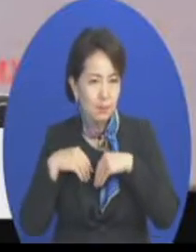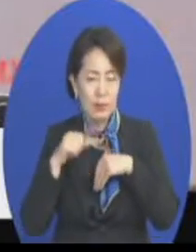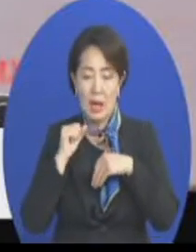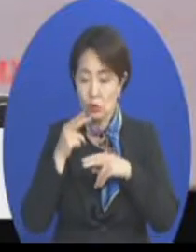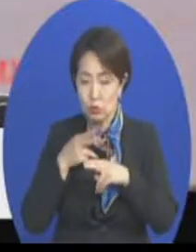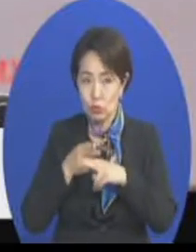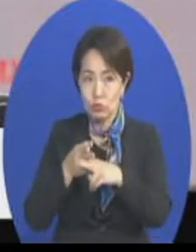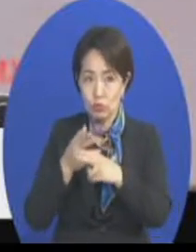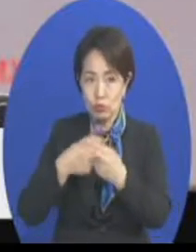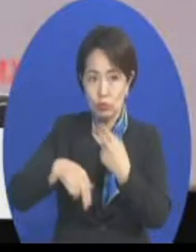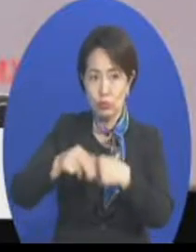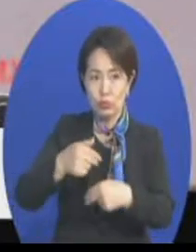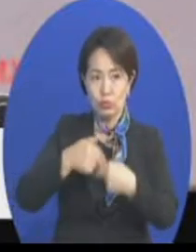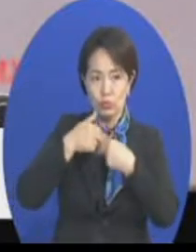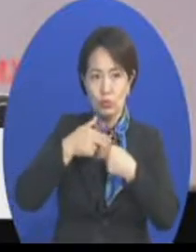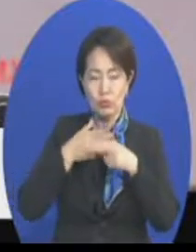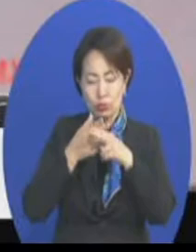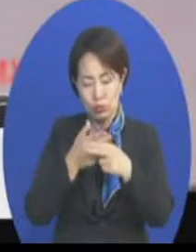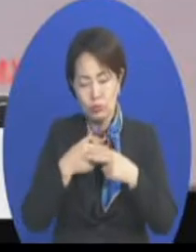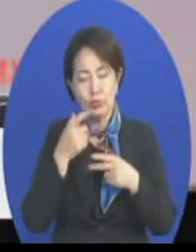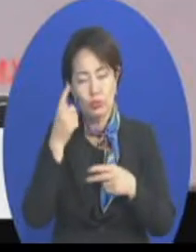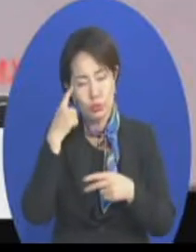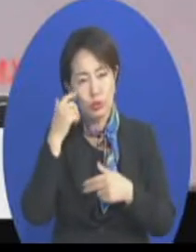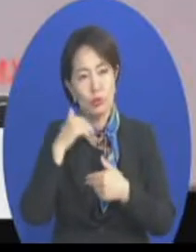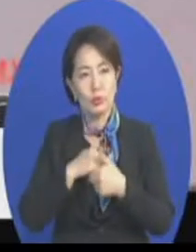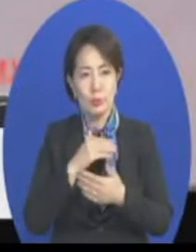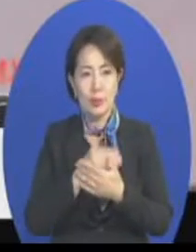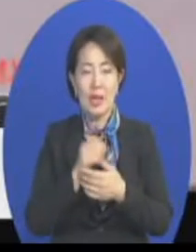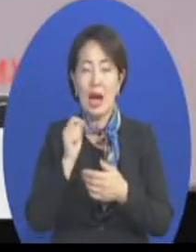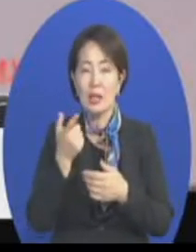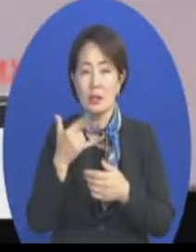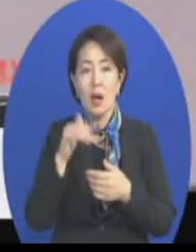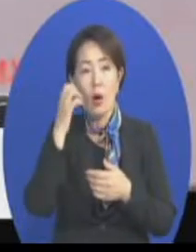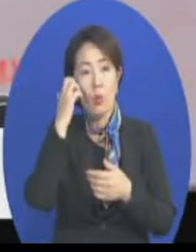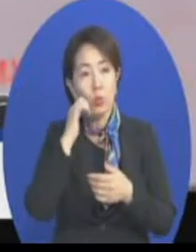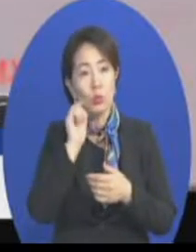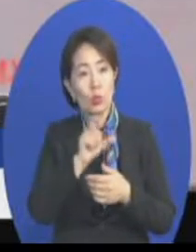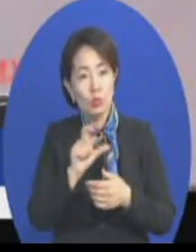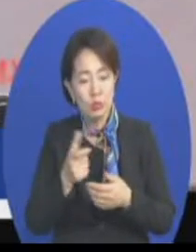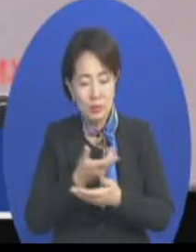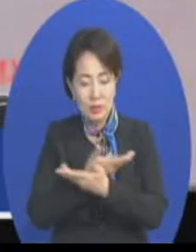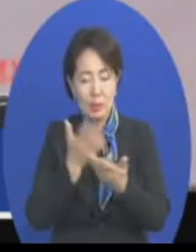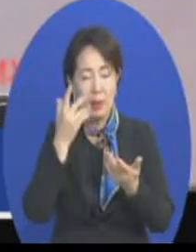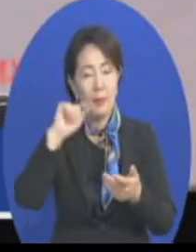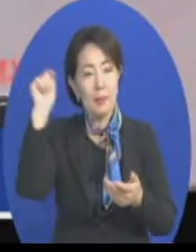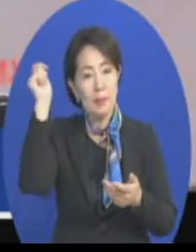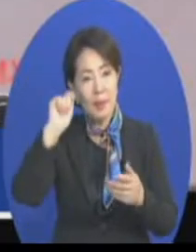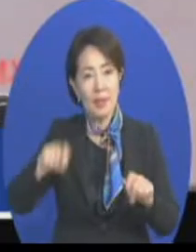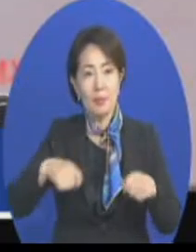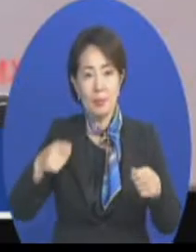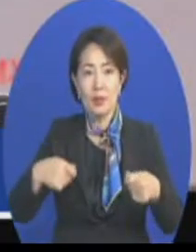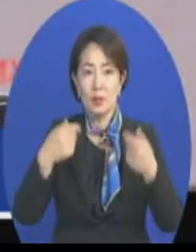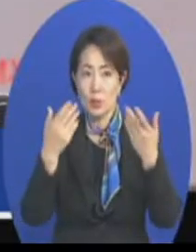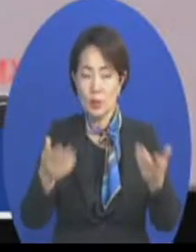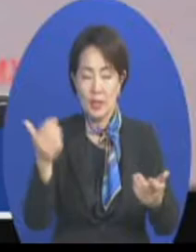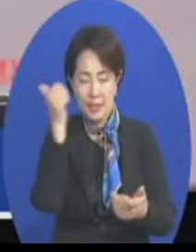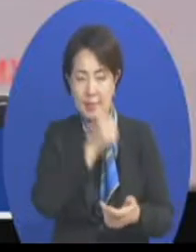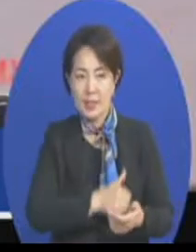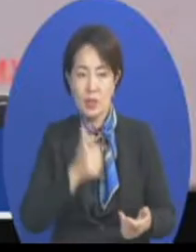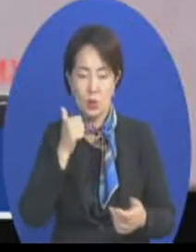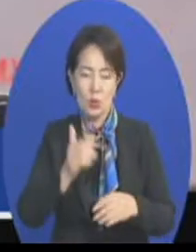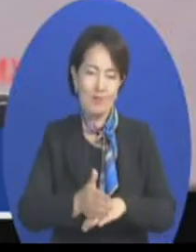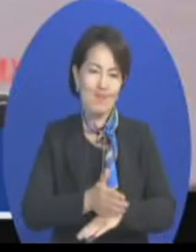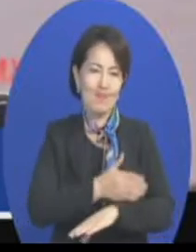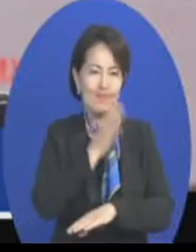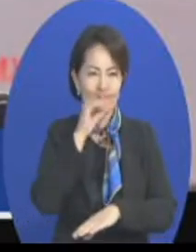хариулах ёстой гэдгээ үнэ ухамсарч байна. Азаа бурлуудтай Ахмадын баярын мэндийг дахин үргэж эрүүл инг